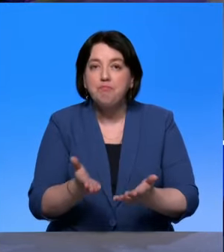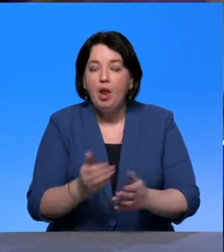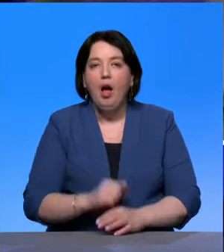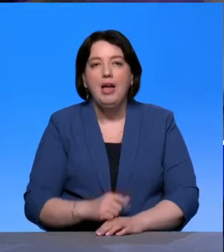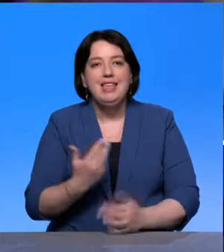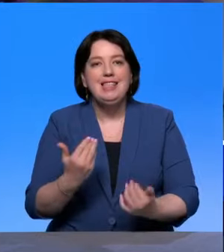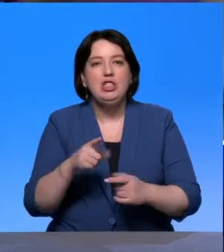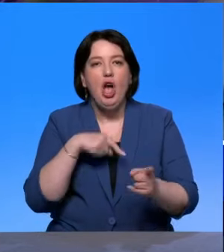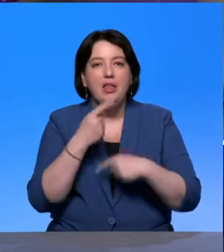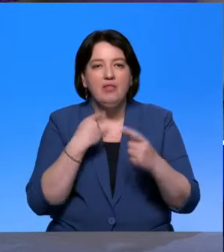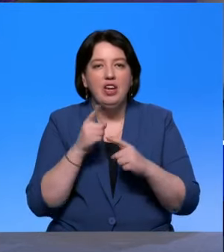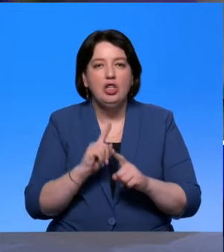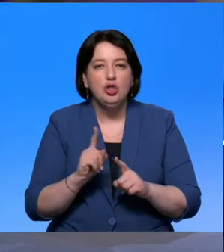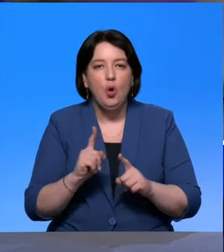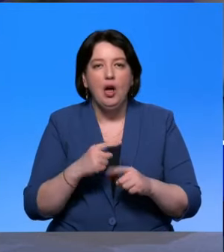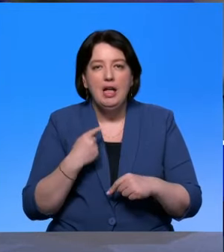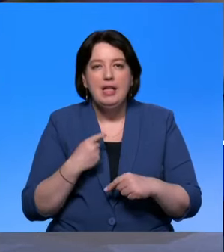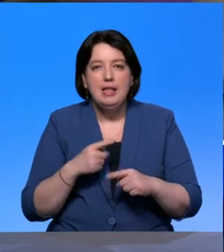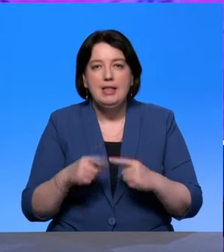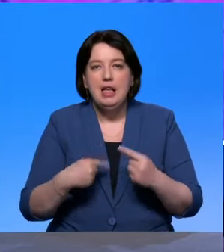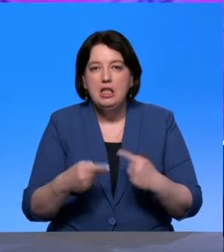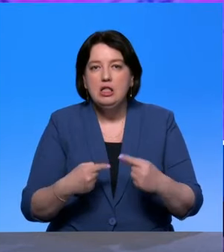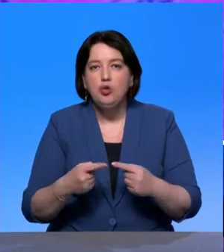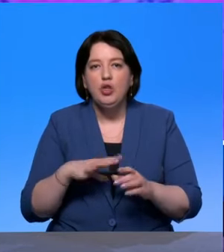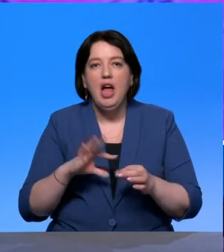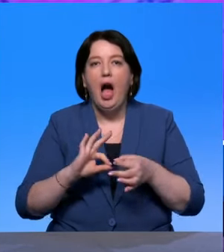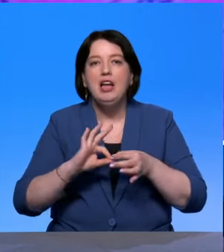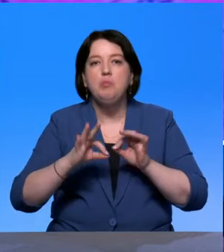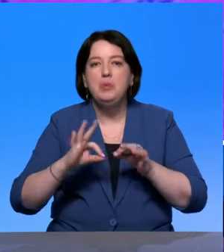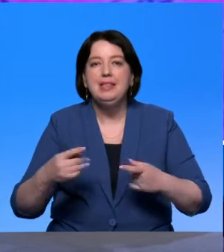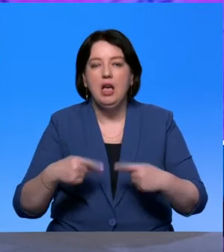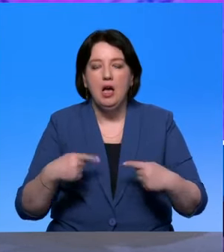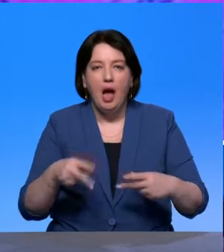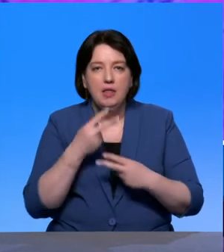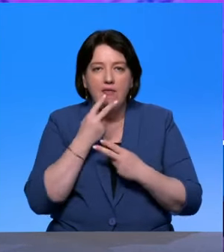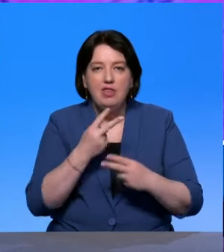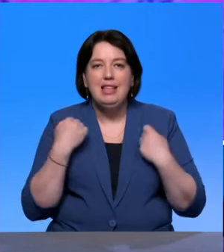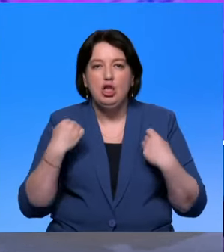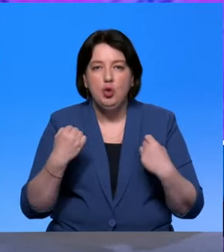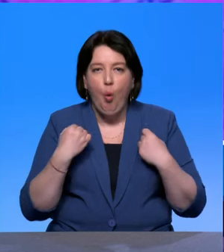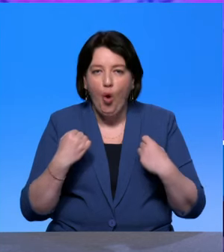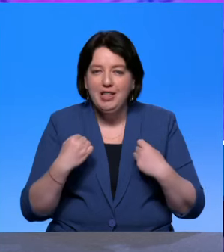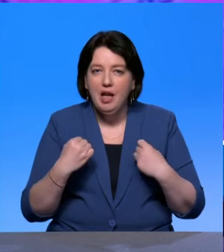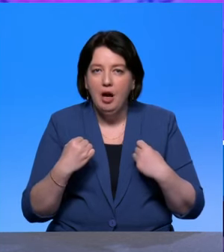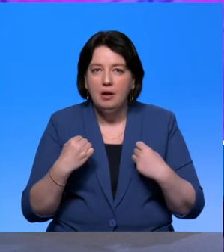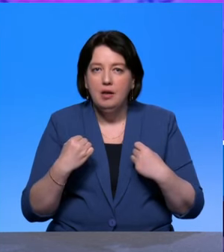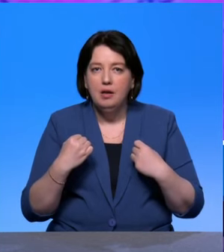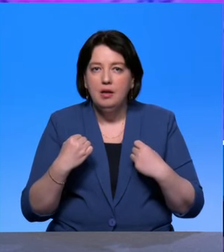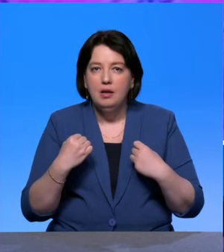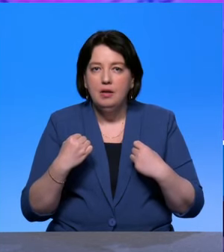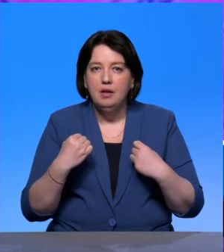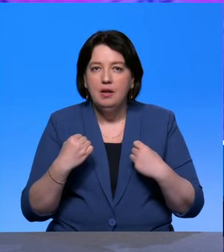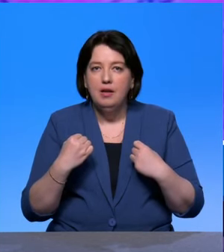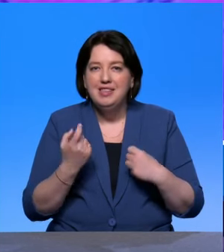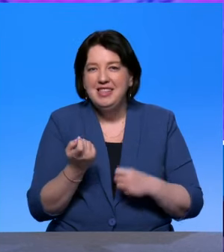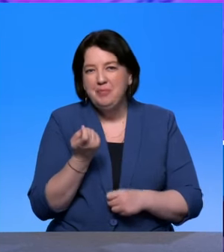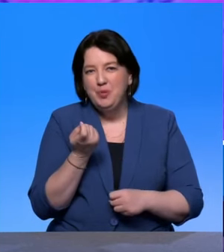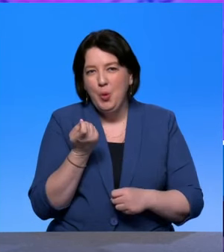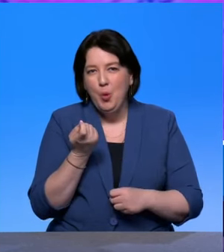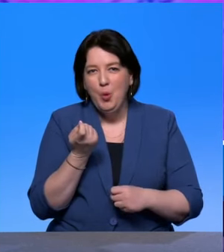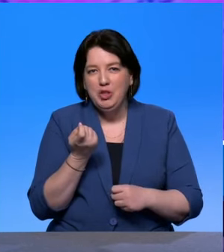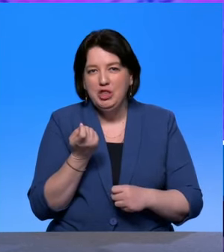говорят, что традиционные вот даже олимпийские виды спорта, они вот чуть-чуть стали утрачивать